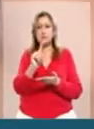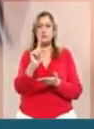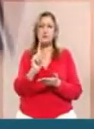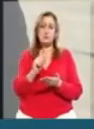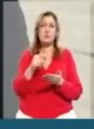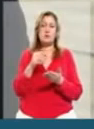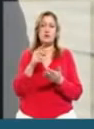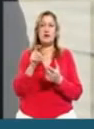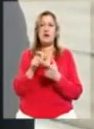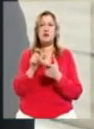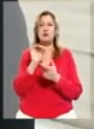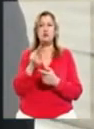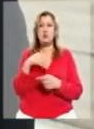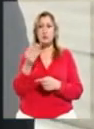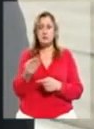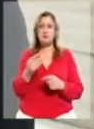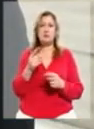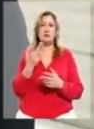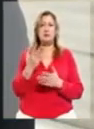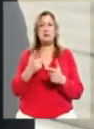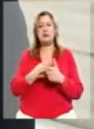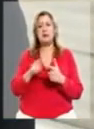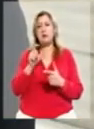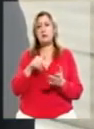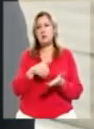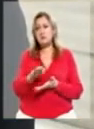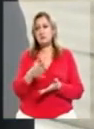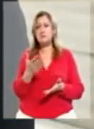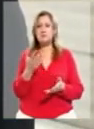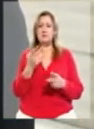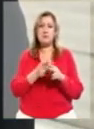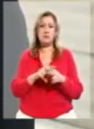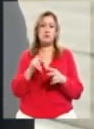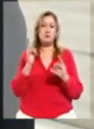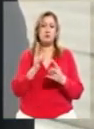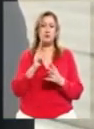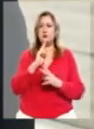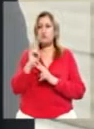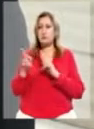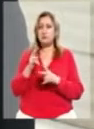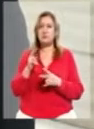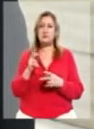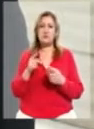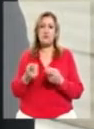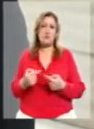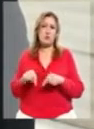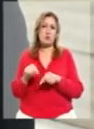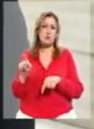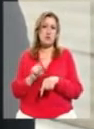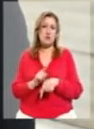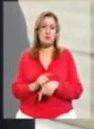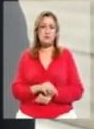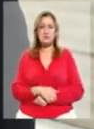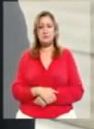жасауға болады. Информация о налогоплательщиках содержит QR-коды полученные. Азаматтық бақылау түбіртекті талап ет акциясына кез келген